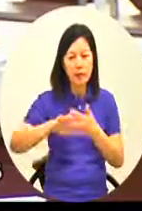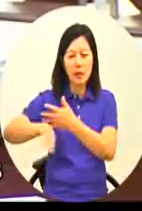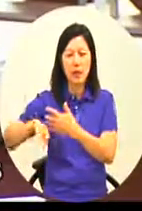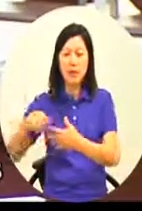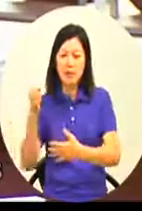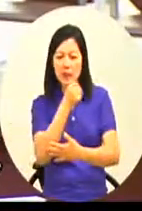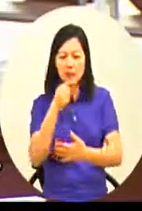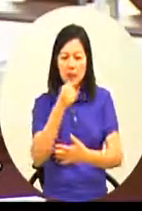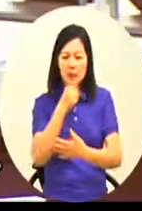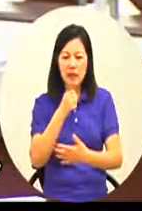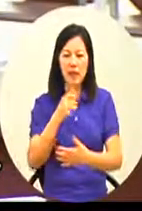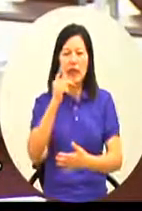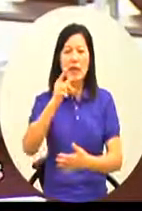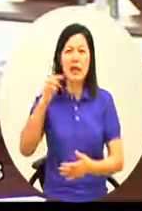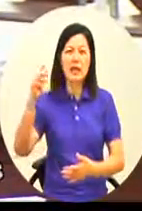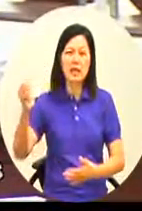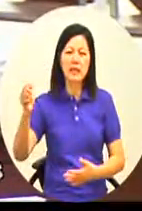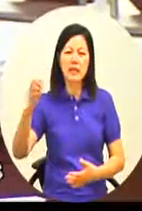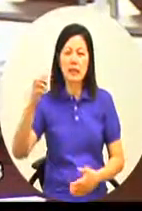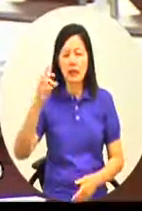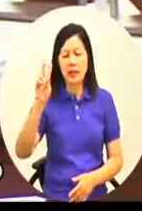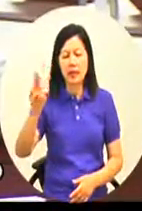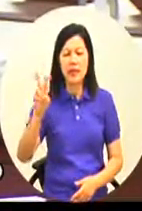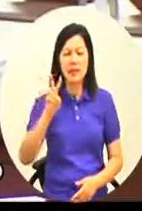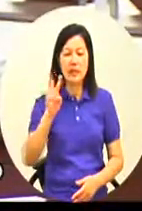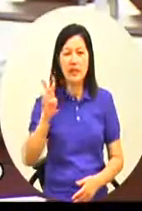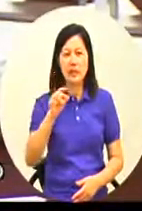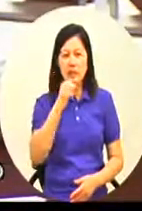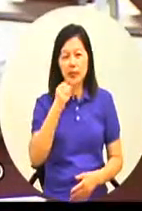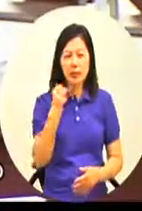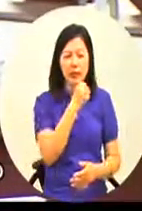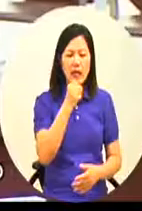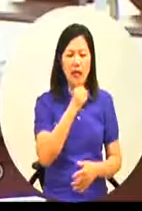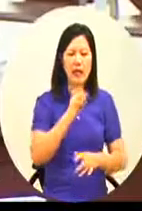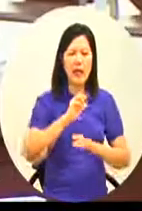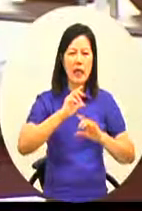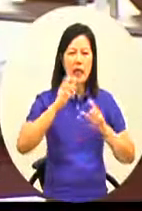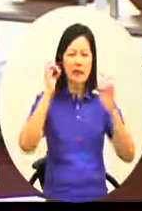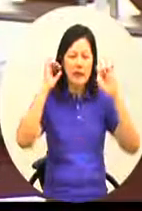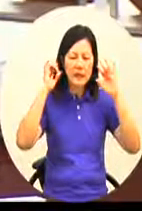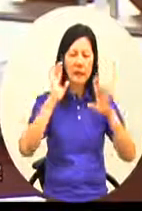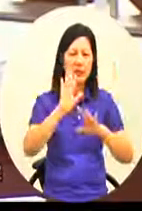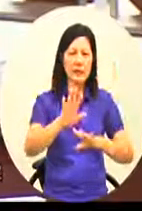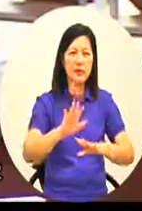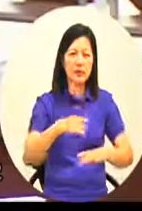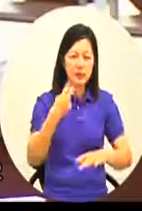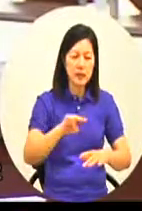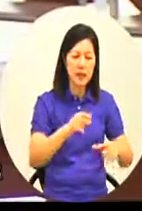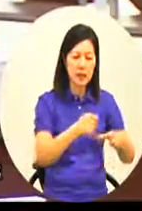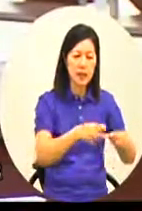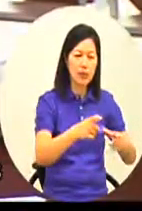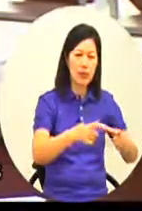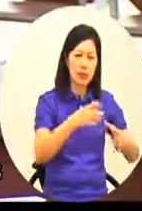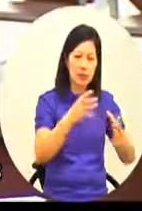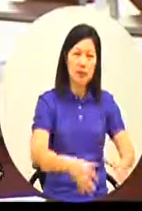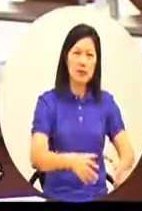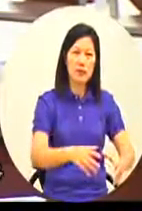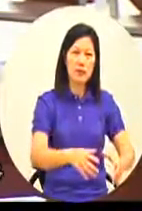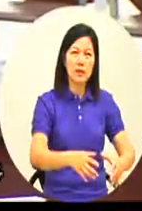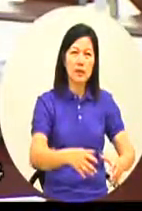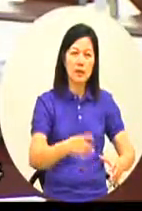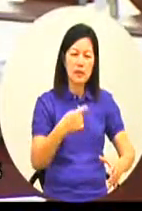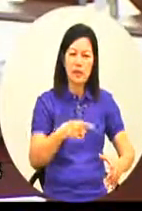声带开大声。我甲你讲啊，本钱你庙甲去公，迄个公佫设置迄个活动中心底下，本钱就是无做无